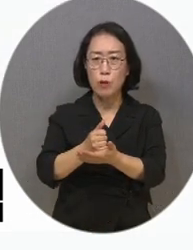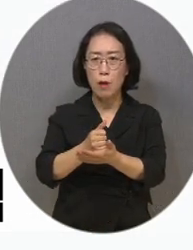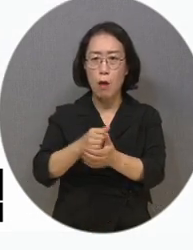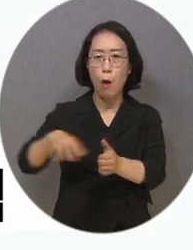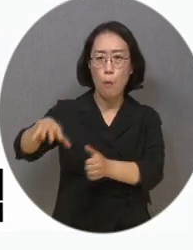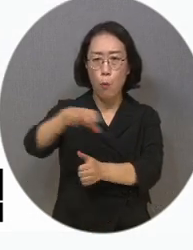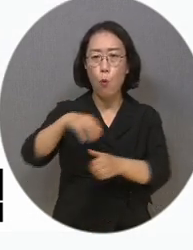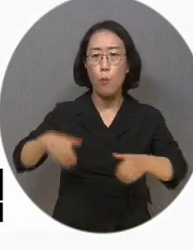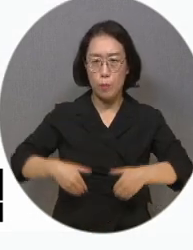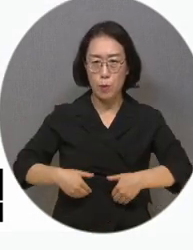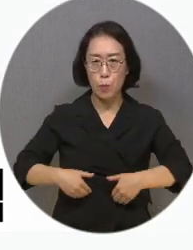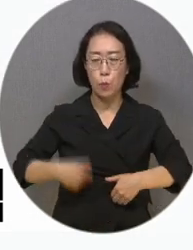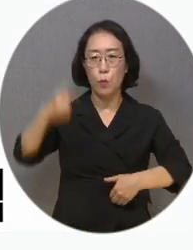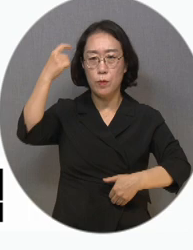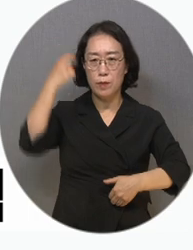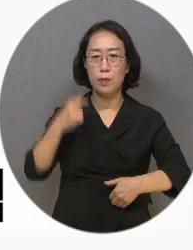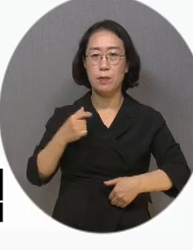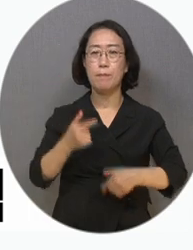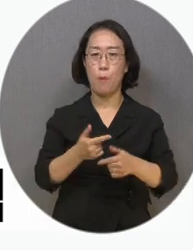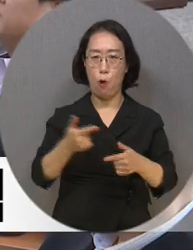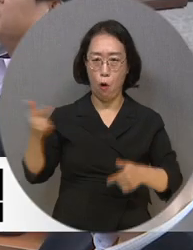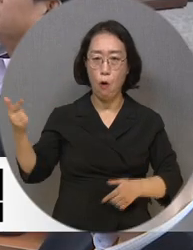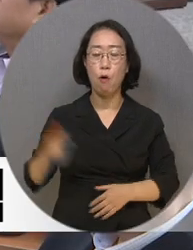대한 목소리가 커지고 있습니다.